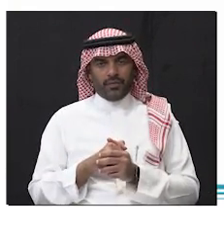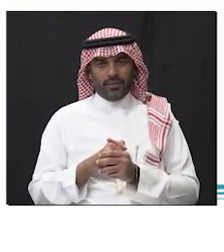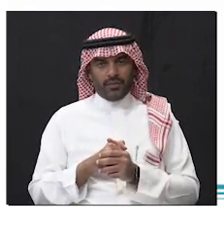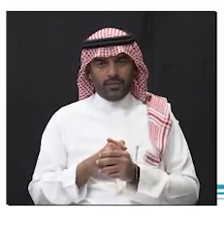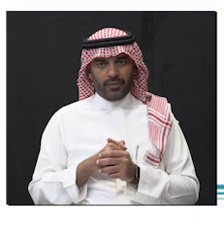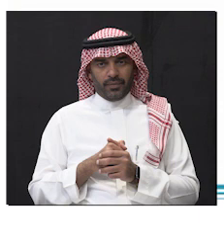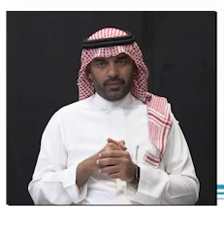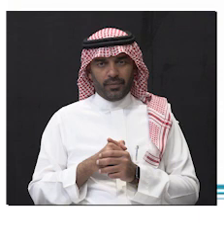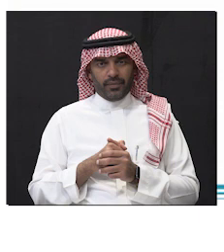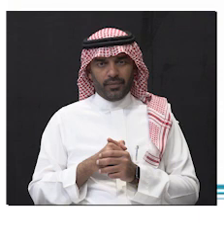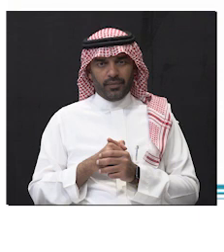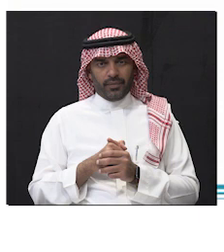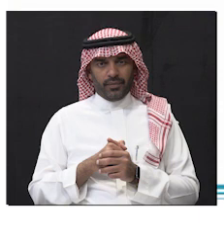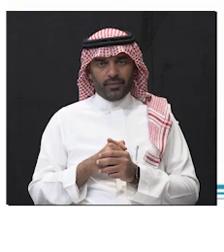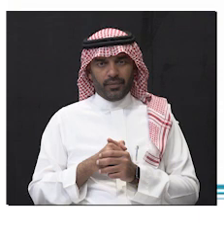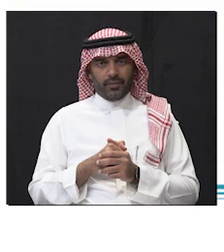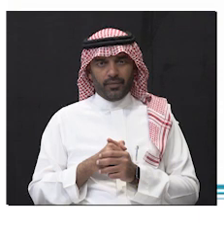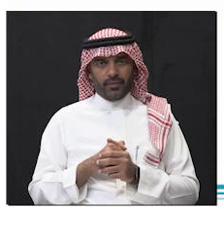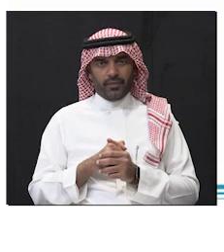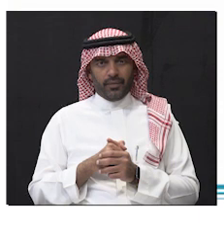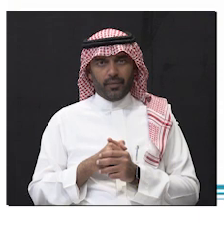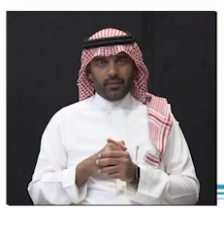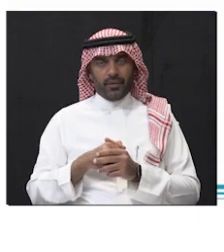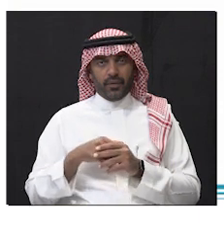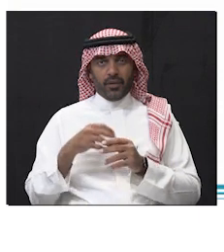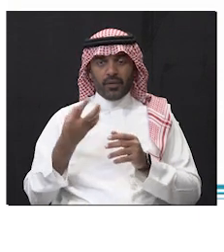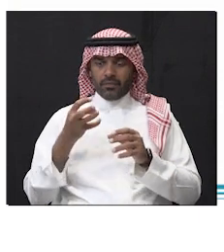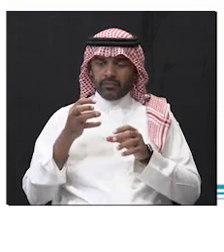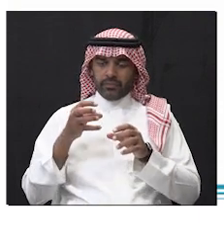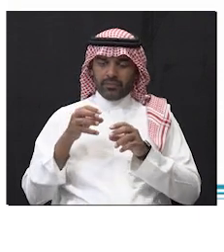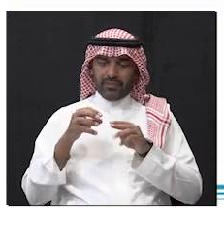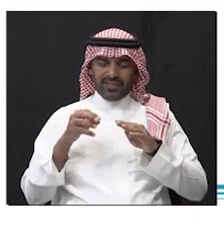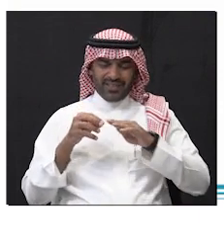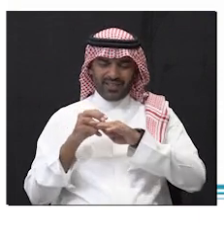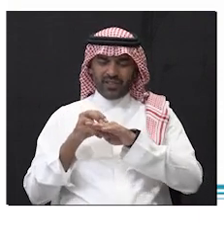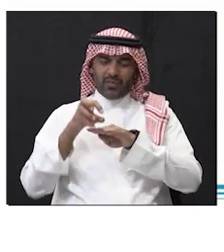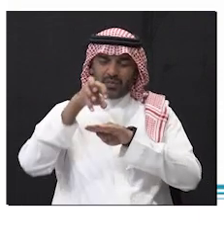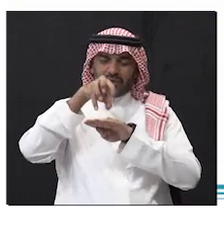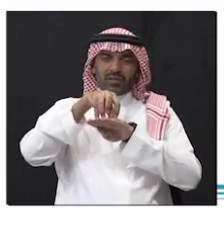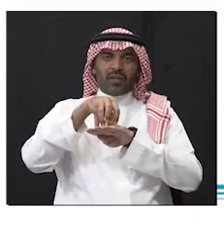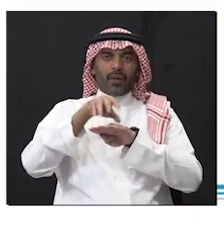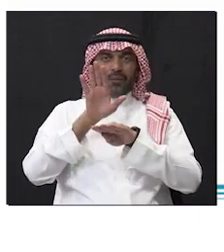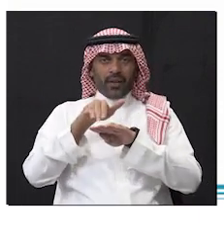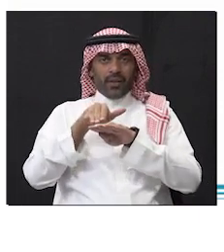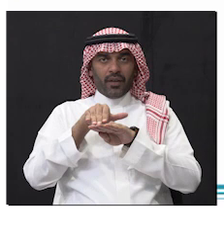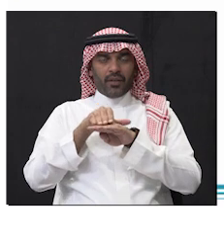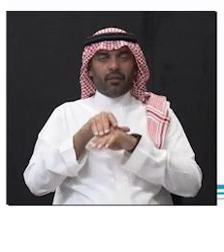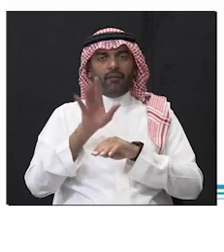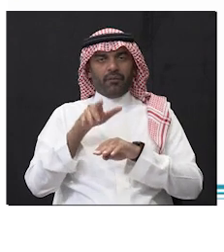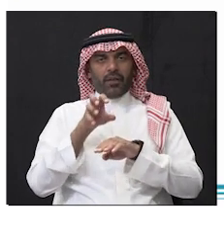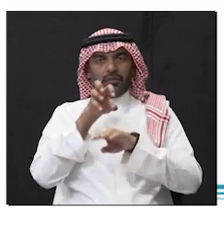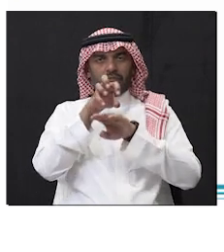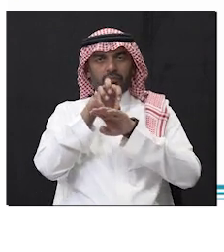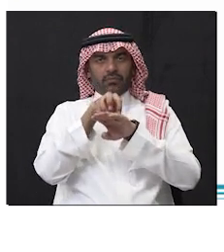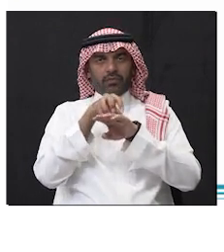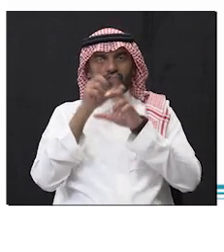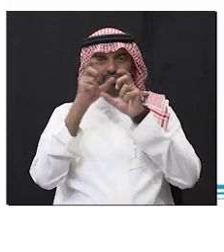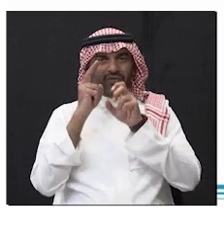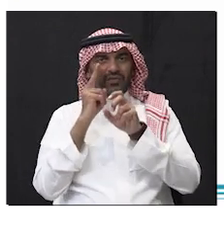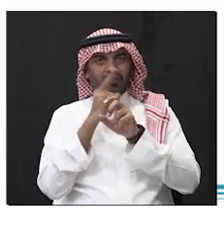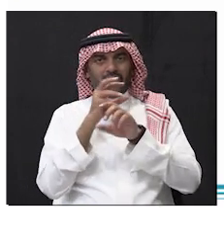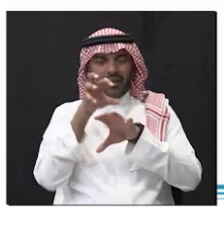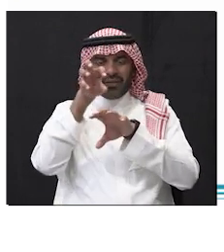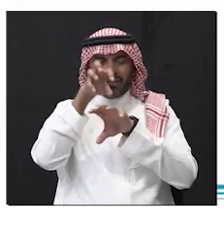لديها صدف؟ هل يوجد لديها صدفة؟ نعم يوجد